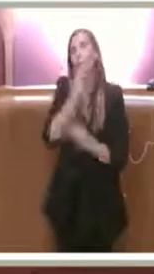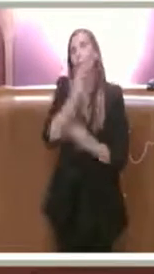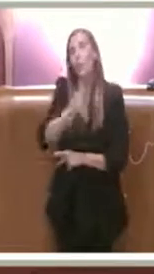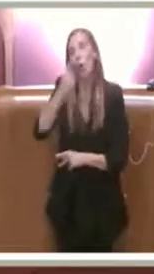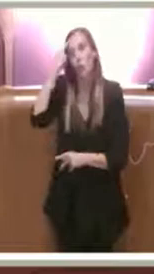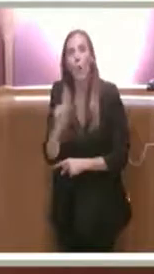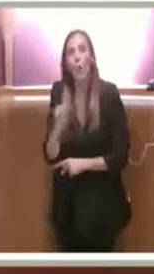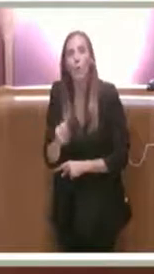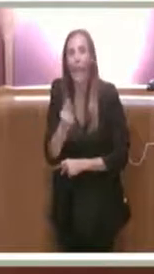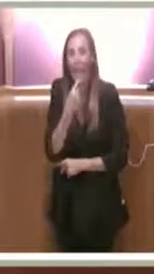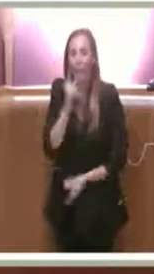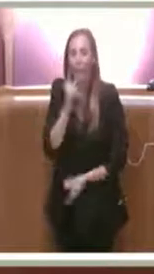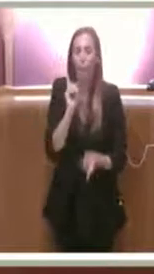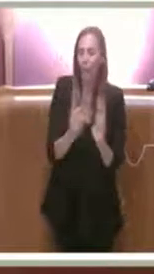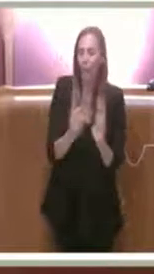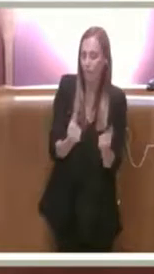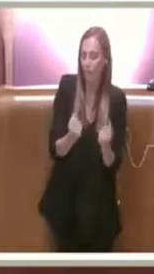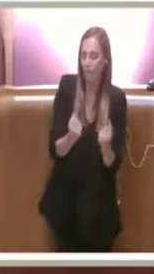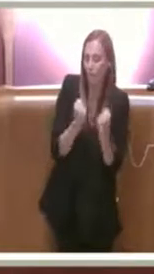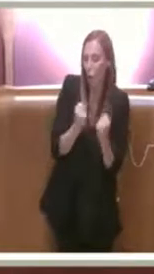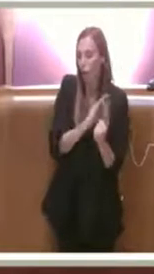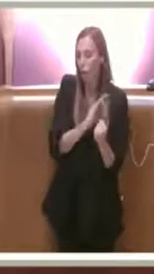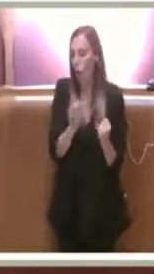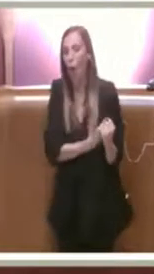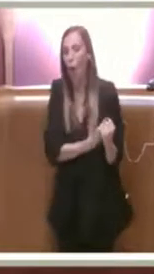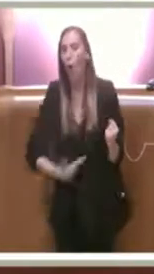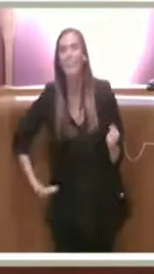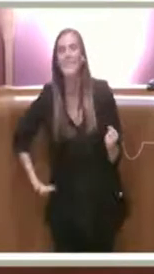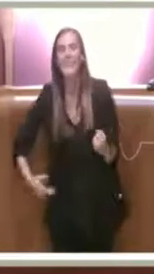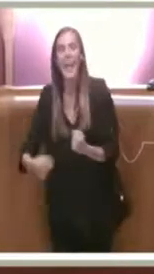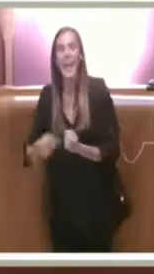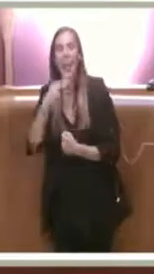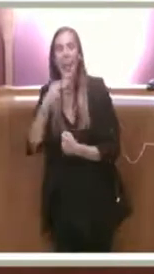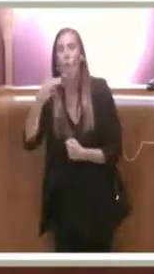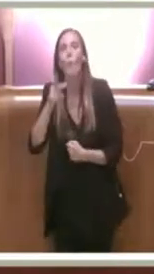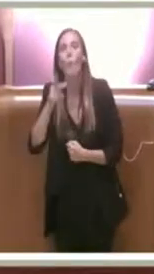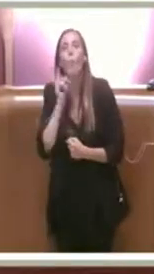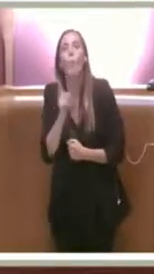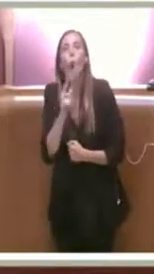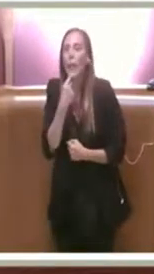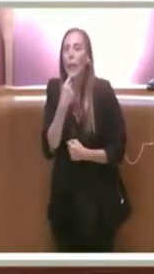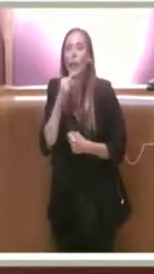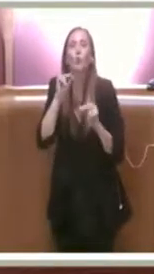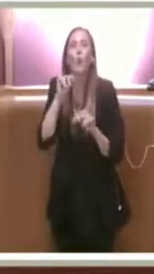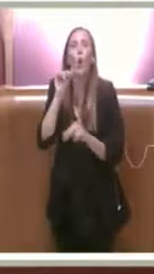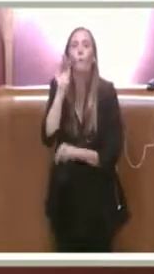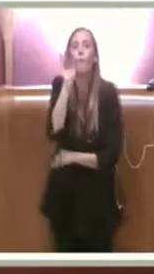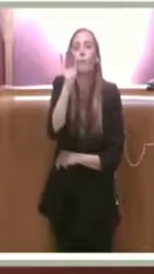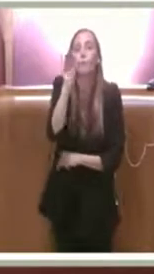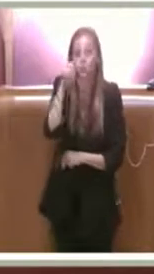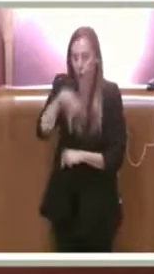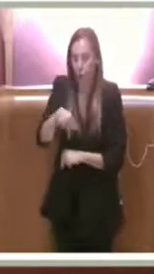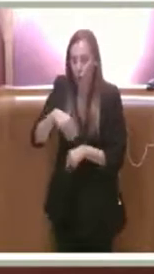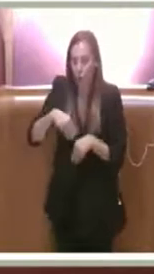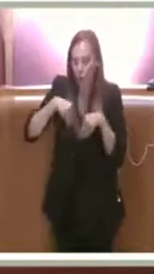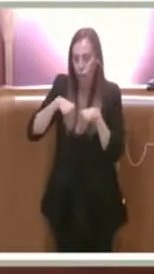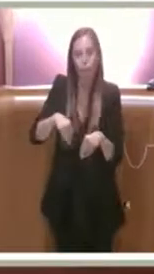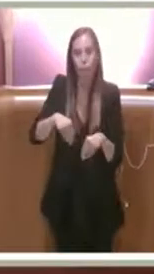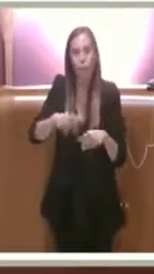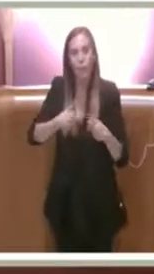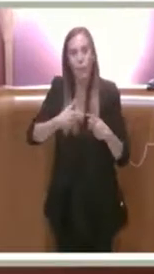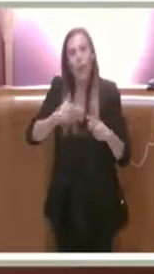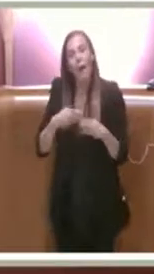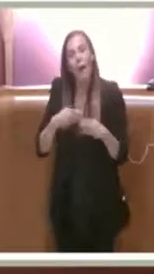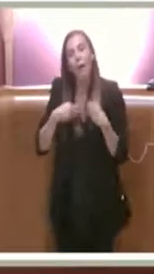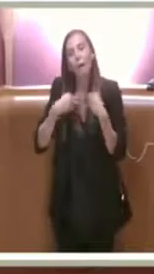forza politica, quale consigliere entrerà qui in aula Giulio Cesare nella prossima consigliatura, di metterli in condizione di lavorare